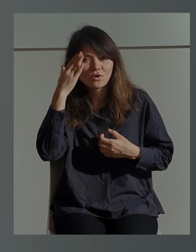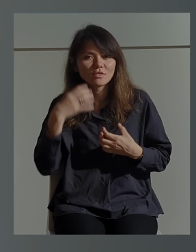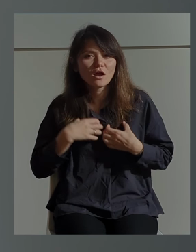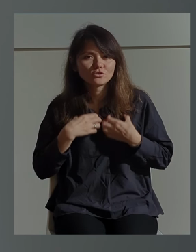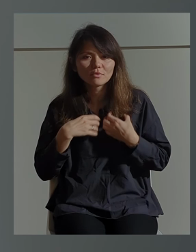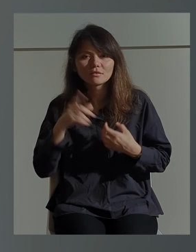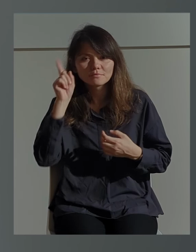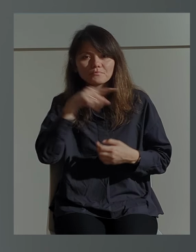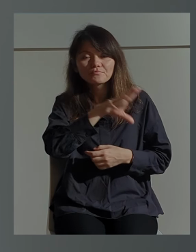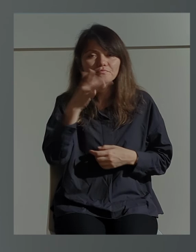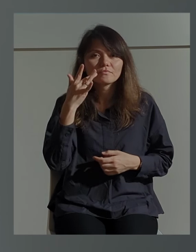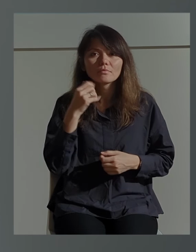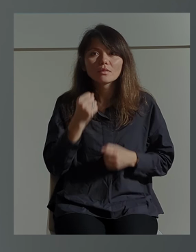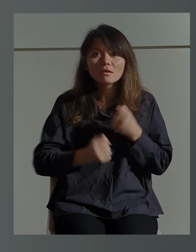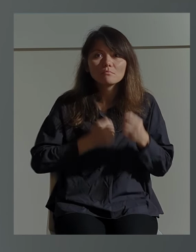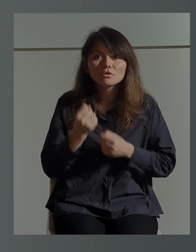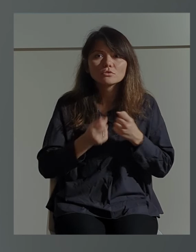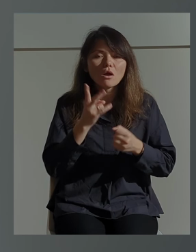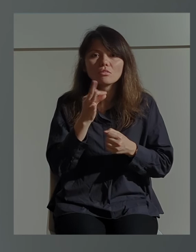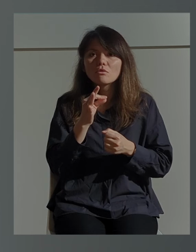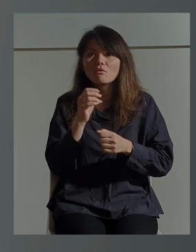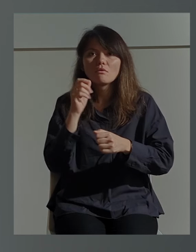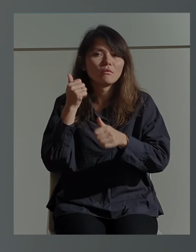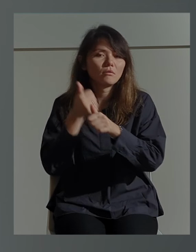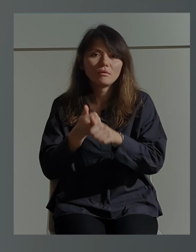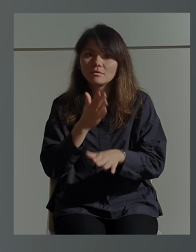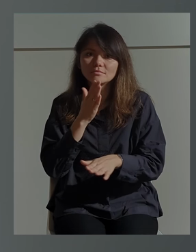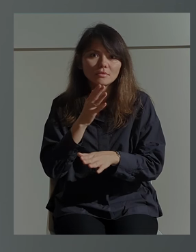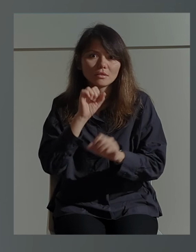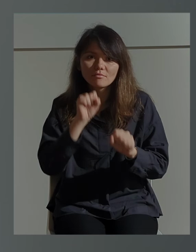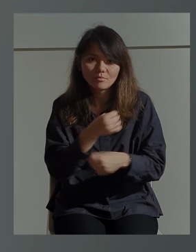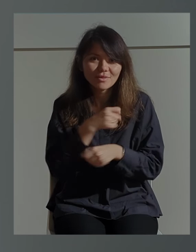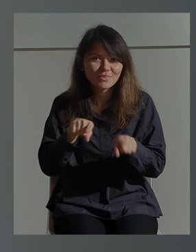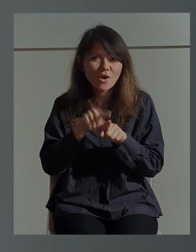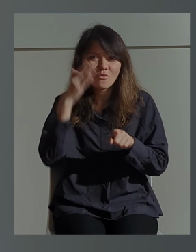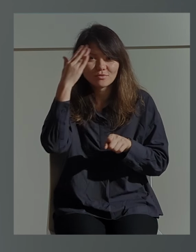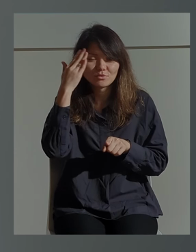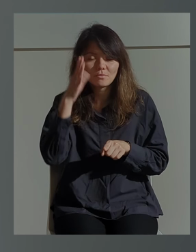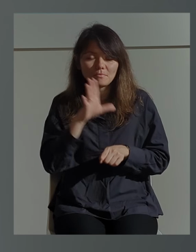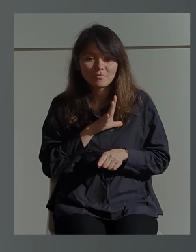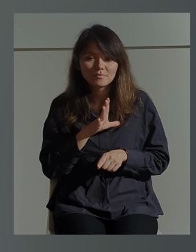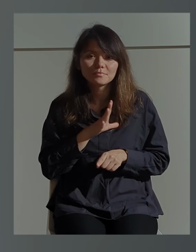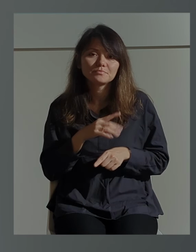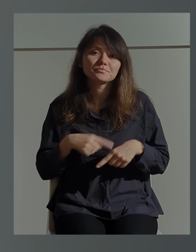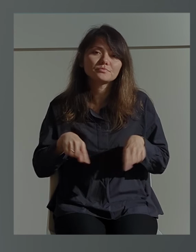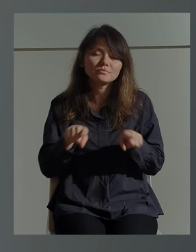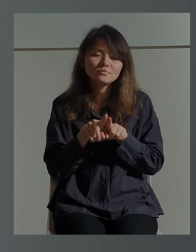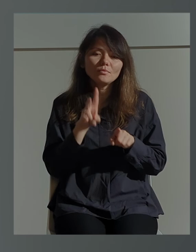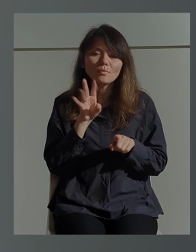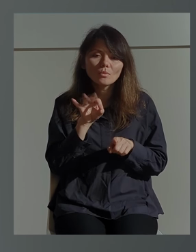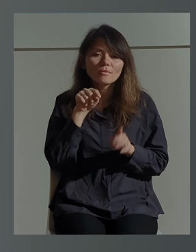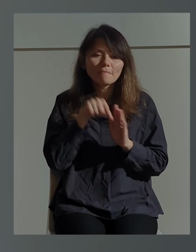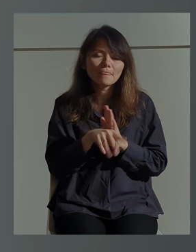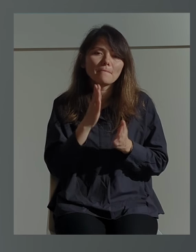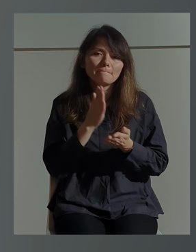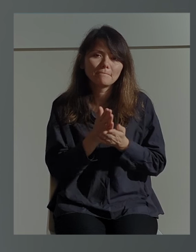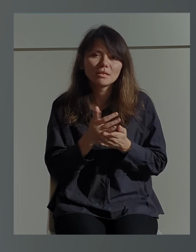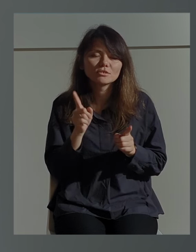например куда-то бежите но добежать не можете Вот такие сны а ну в этом и есть что-то глубоко